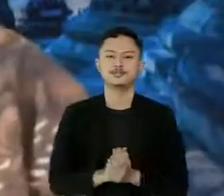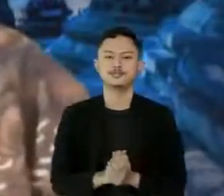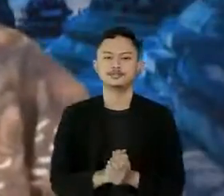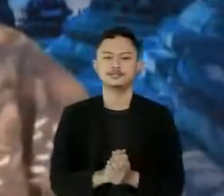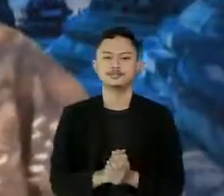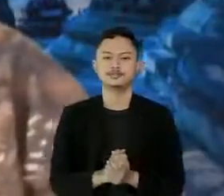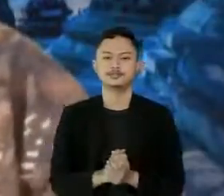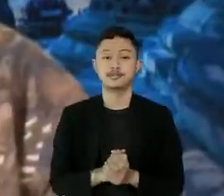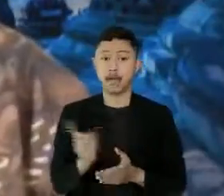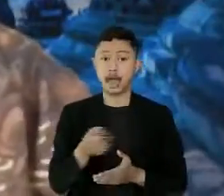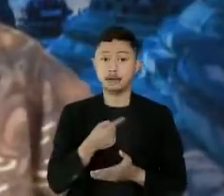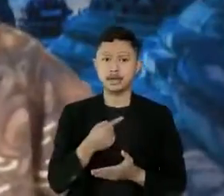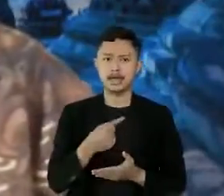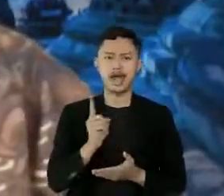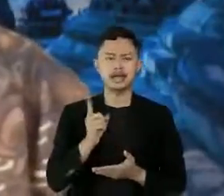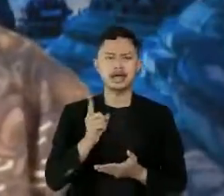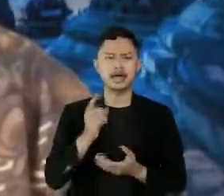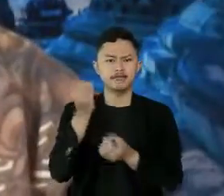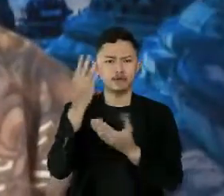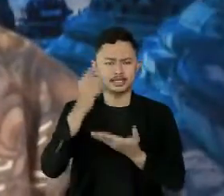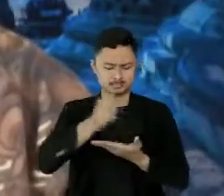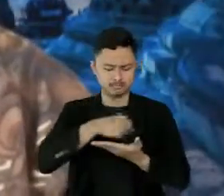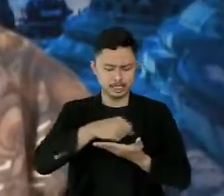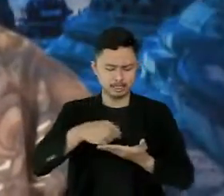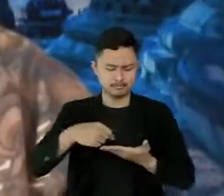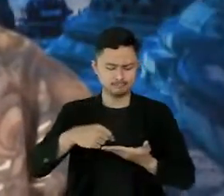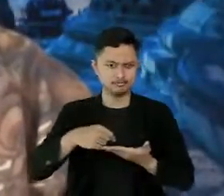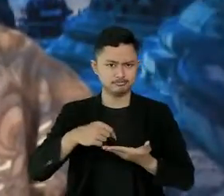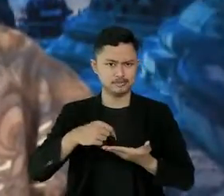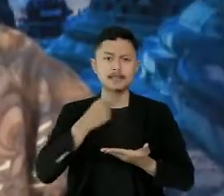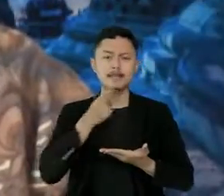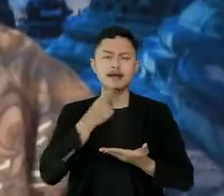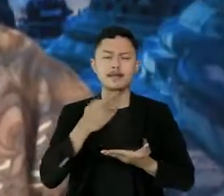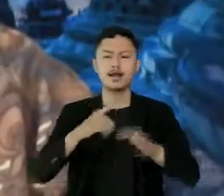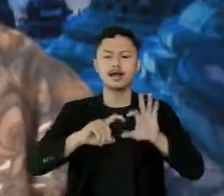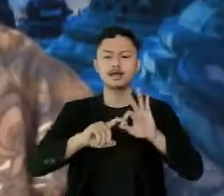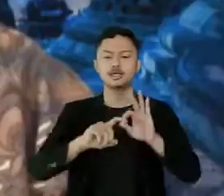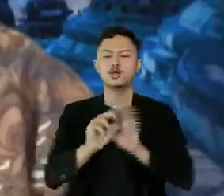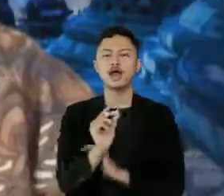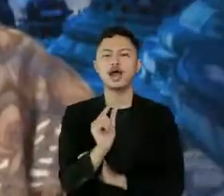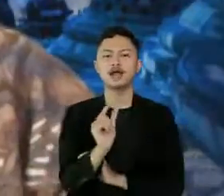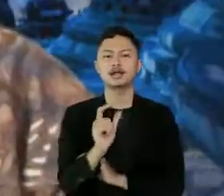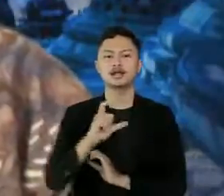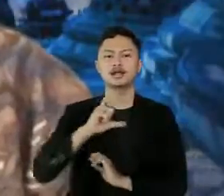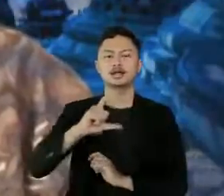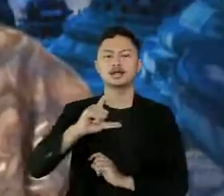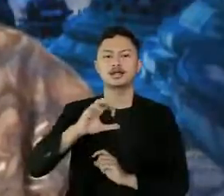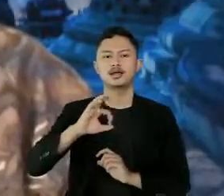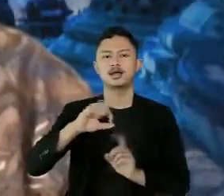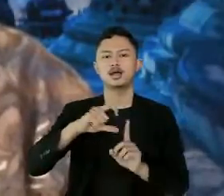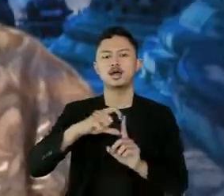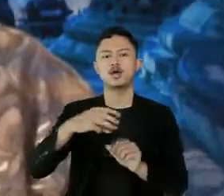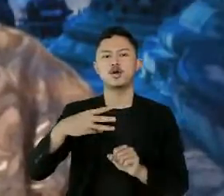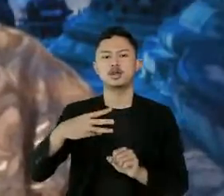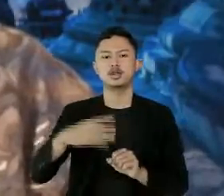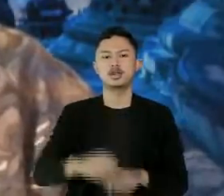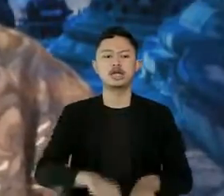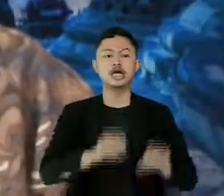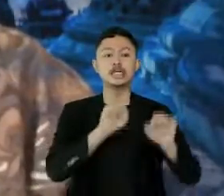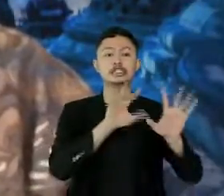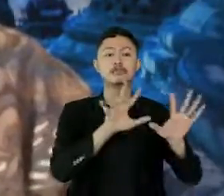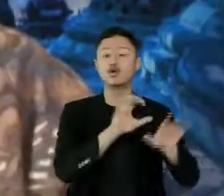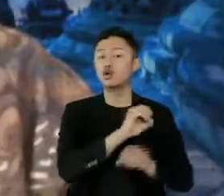sudah melakukan implementasi QR code untuk 10.131